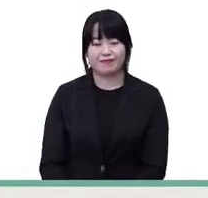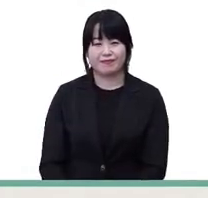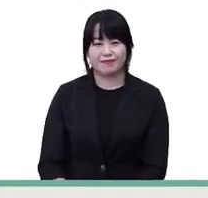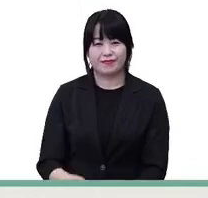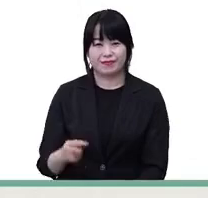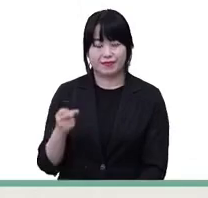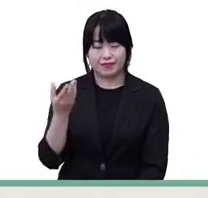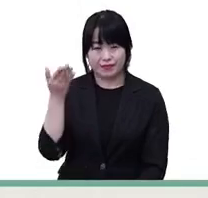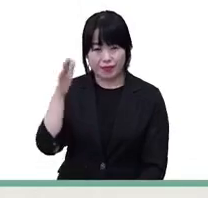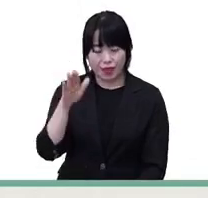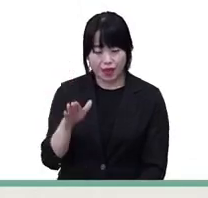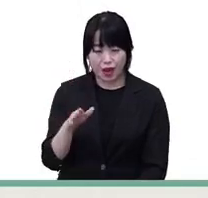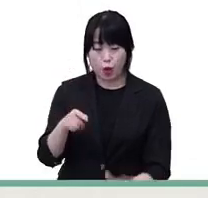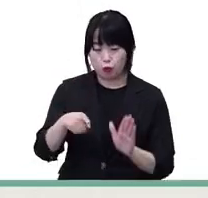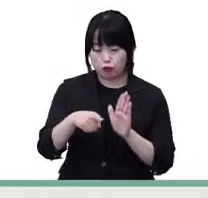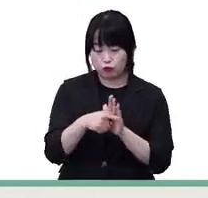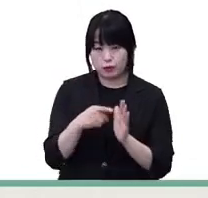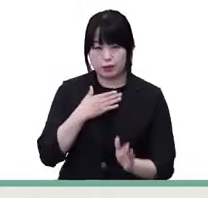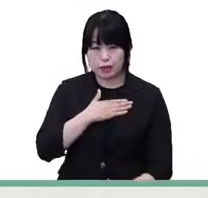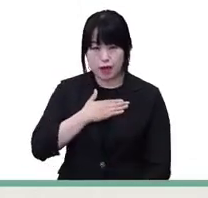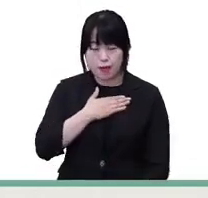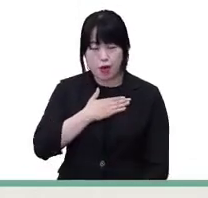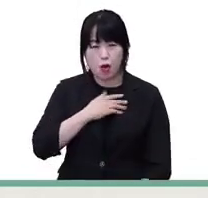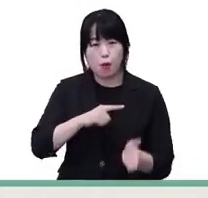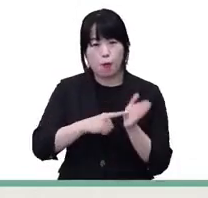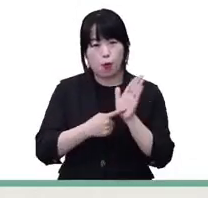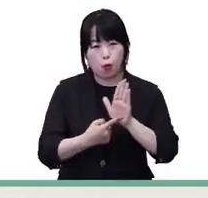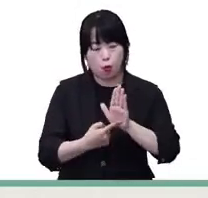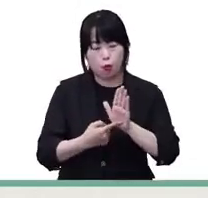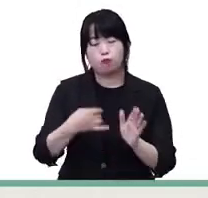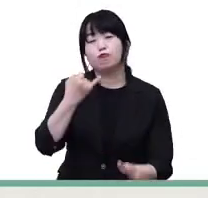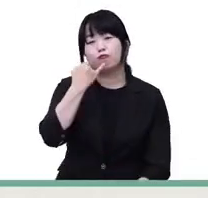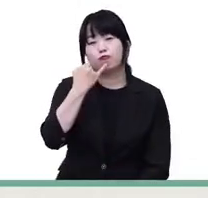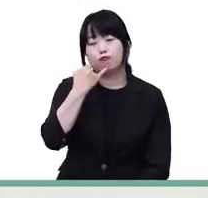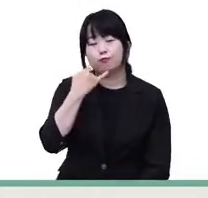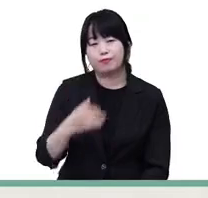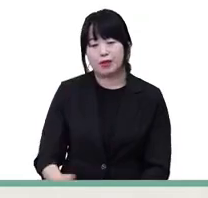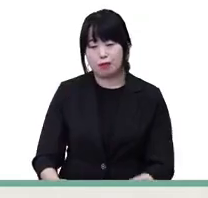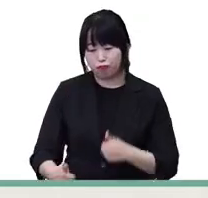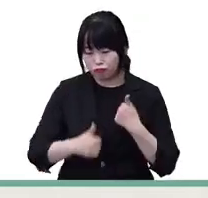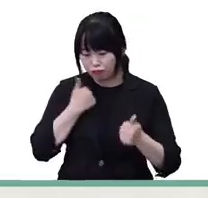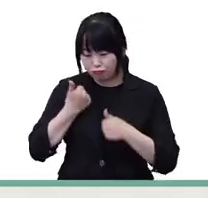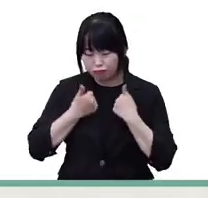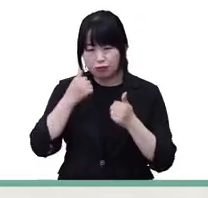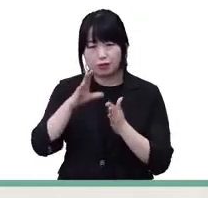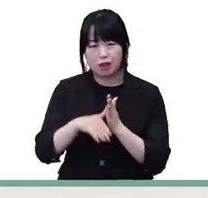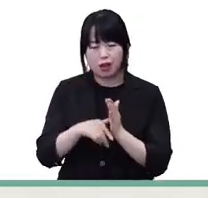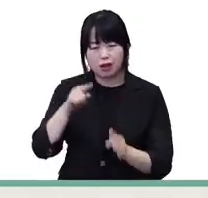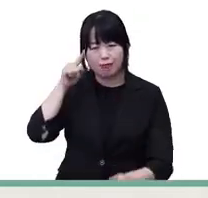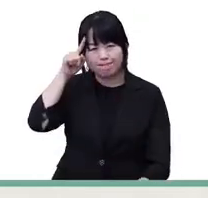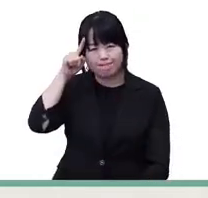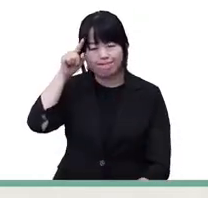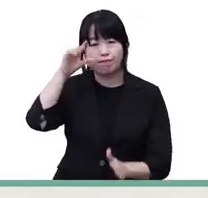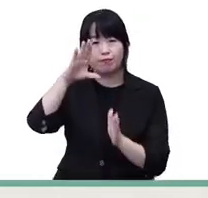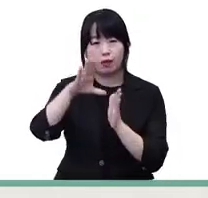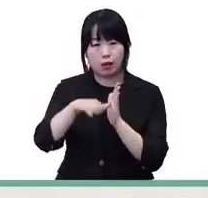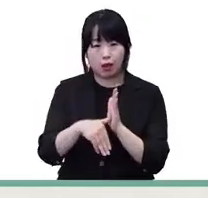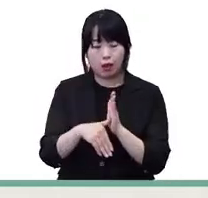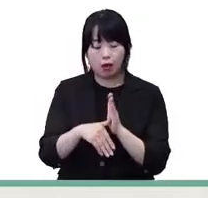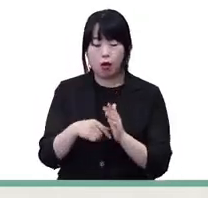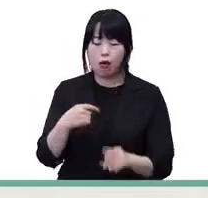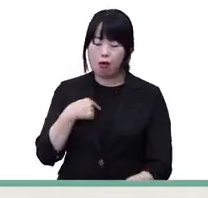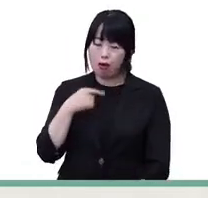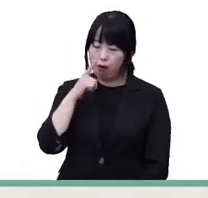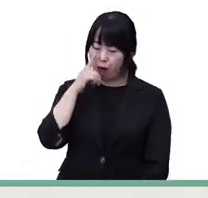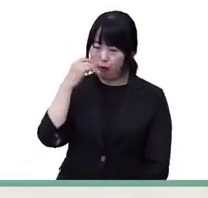부정적인 감정도 잘 표현을 해야 합니다. 화가 나거나 짜증이 났을 때 엄마가 조금